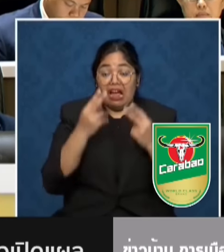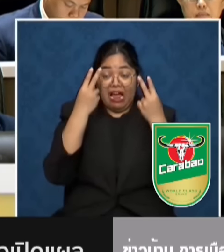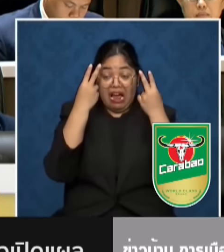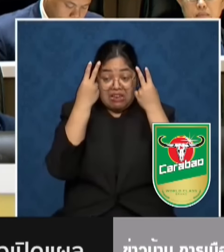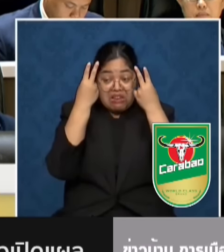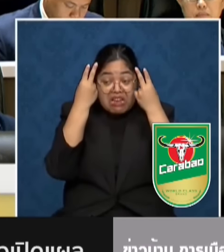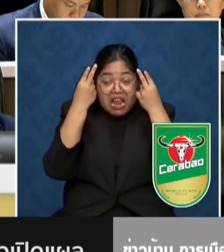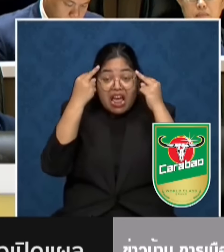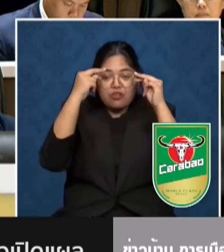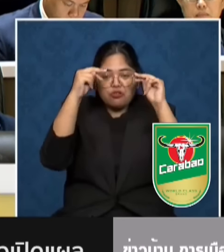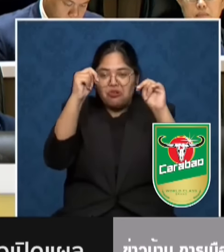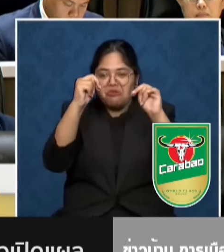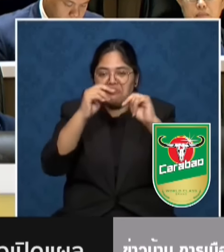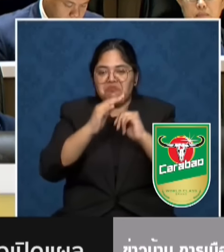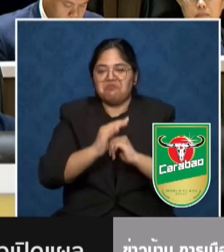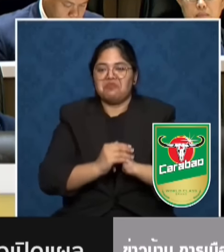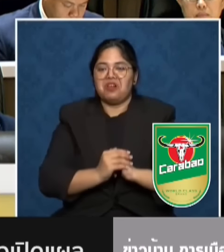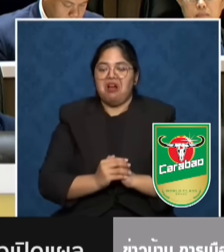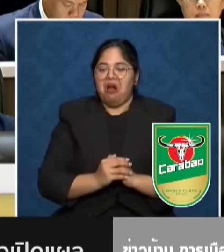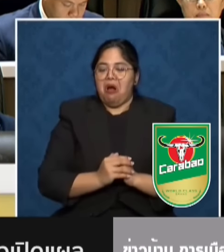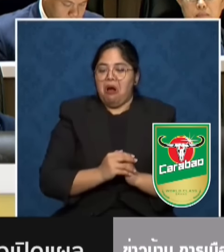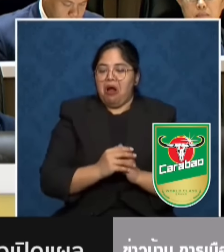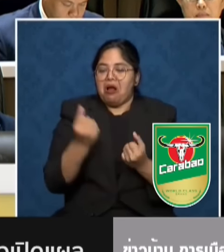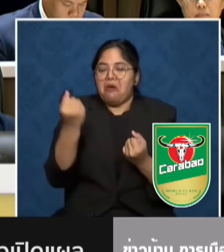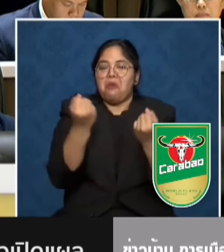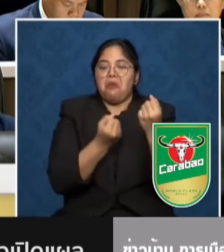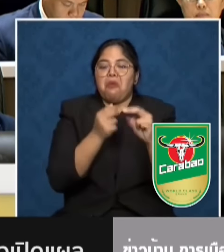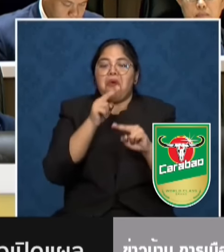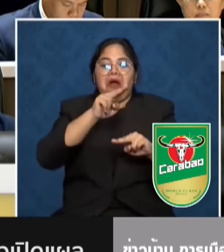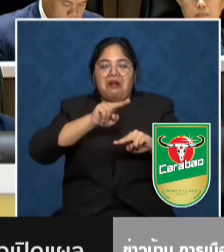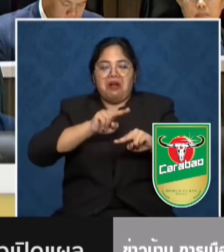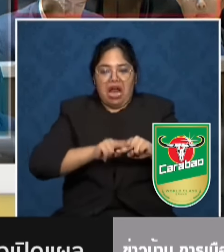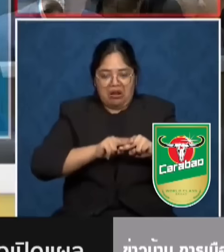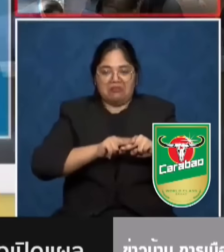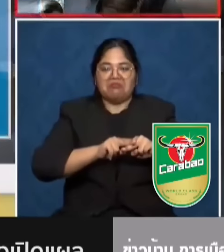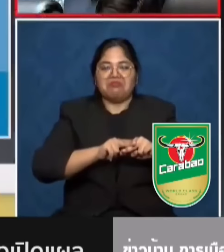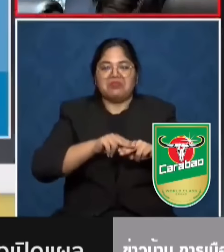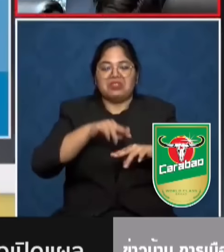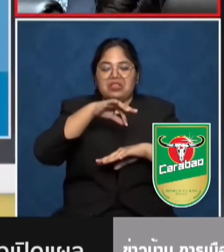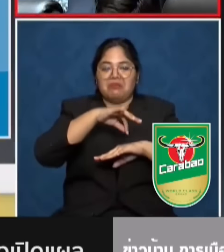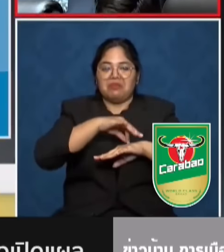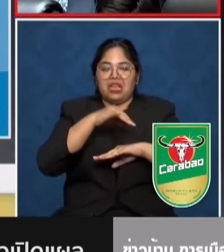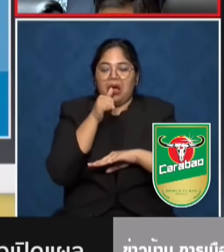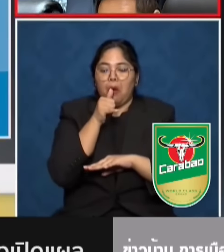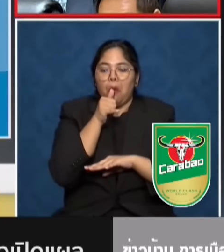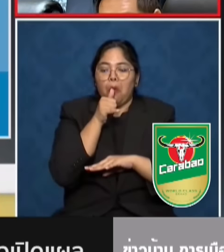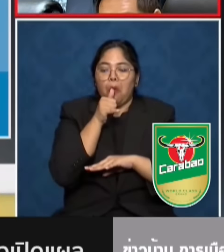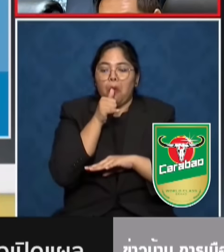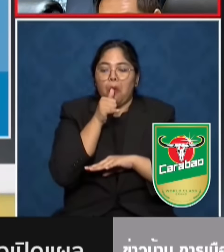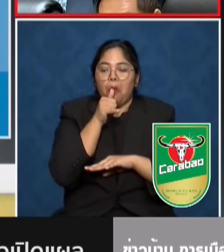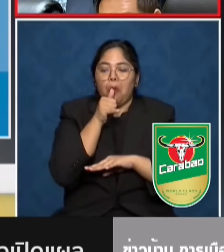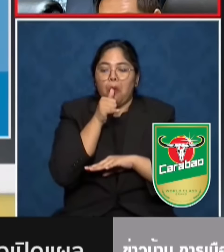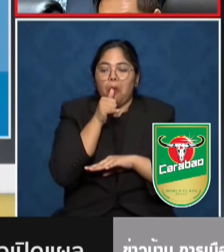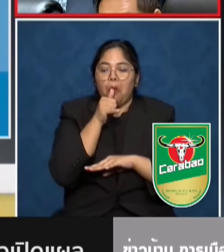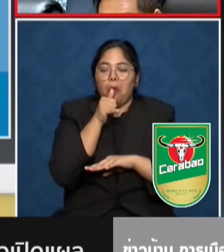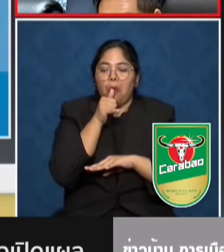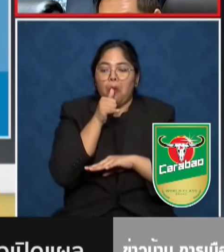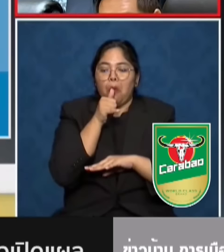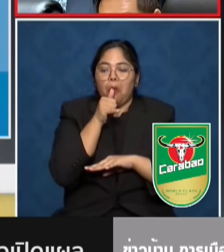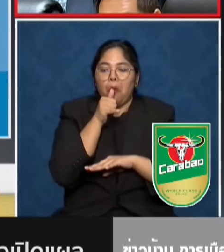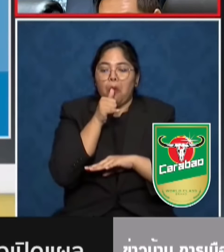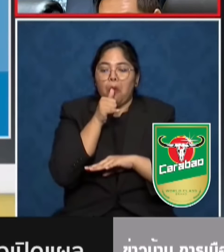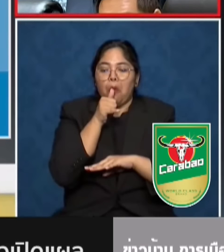ที่เปิดเนี่ยคือภาพคุณเศรษฐานายกรัฐมนตรีของประเทศไทยเนี่ยภาพเนี้ย นี่คือภาพเนี่ยคือภาพปัญห